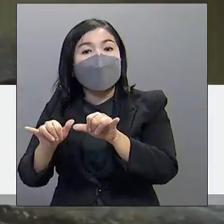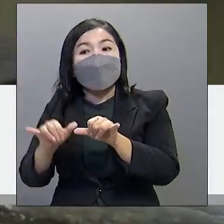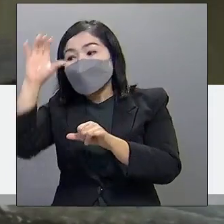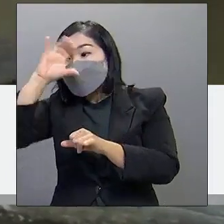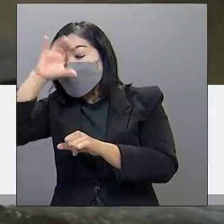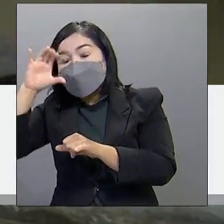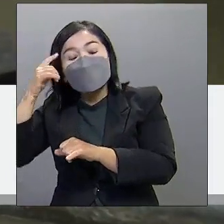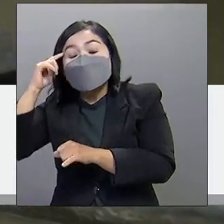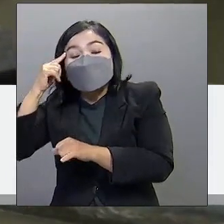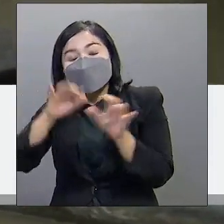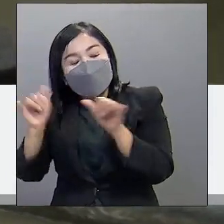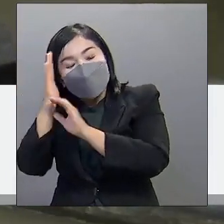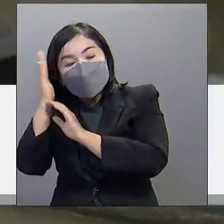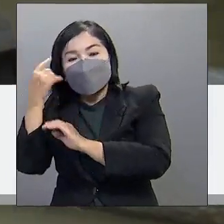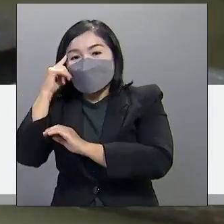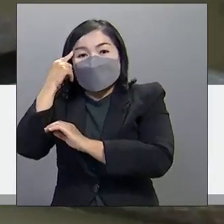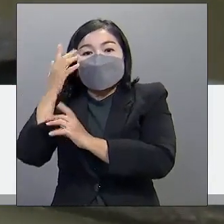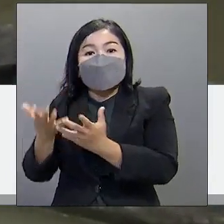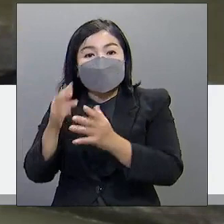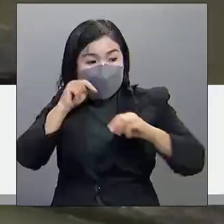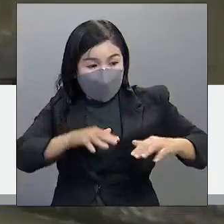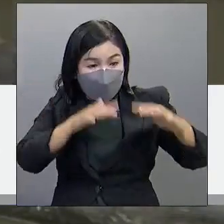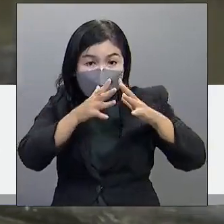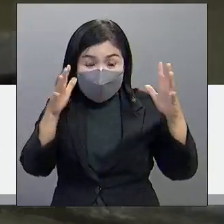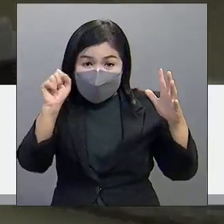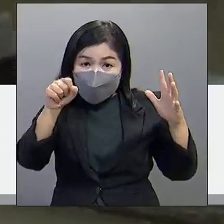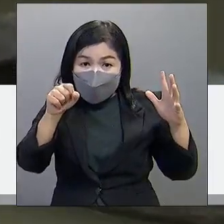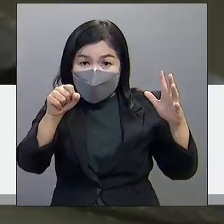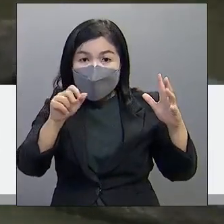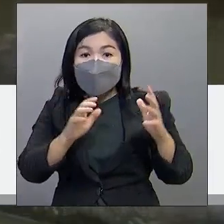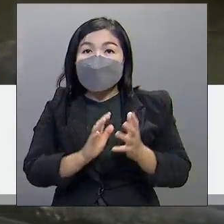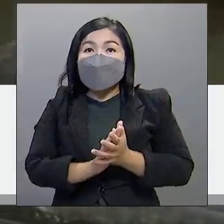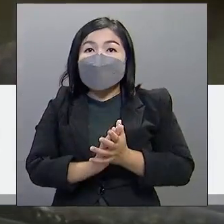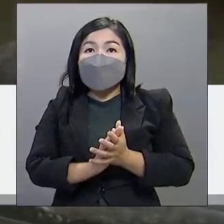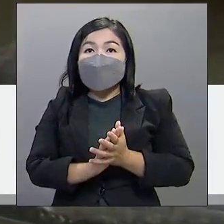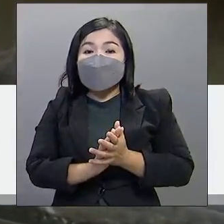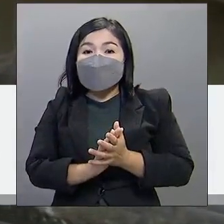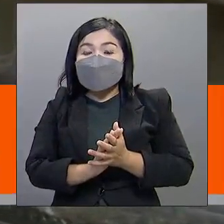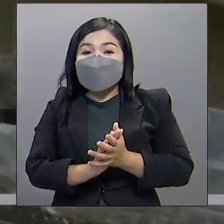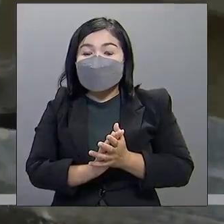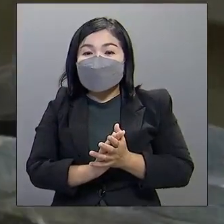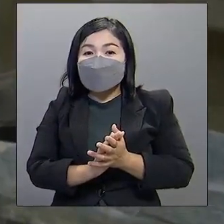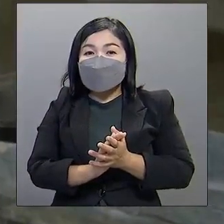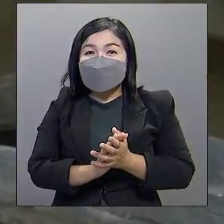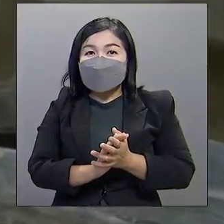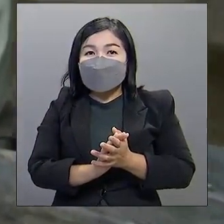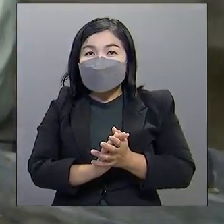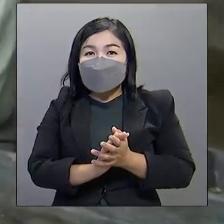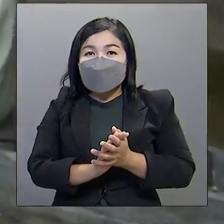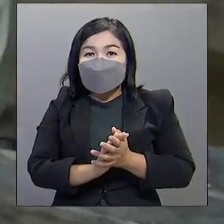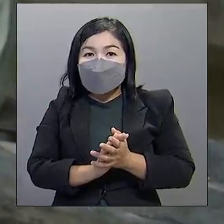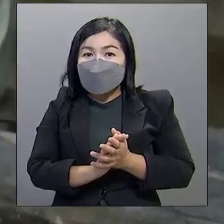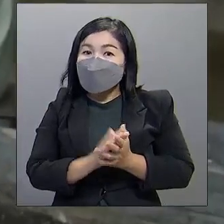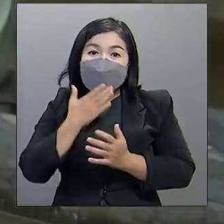หามองยูที่หลัง มันขึ้นหลายบ่จ้ามันยื้อขึ้นหลายบ่ มันมีบ่ แม่ขึ้นยากหรือ เม็ด ขึ้ นหล